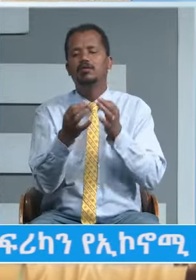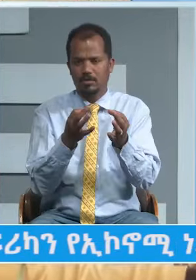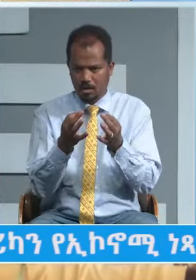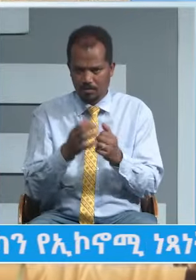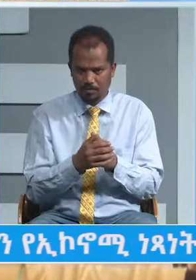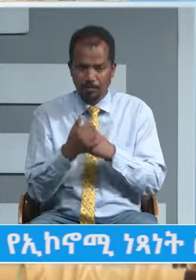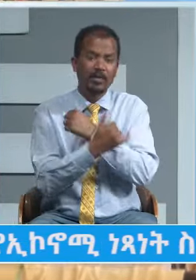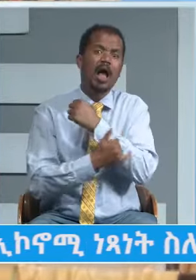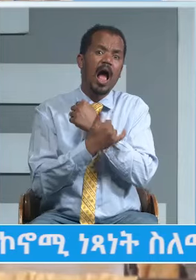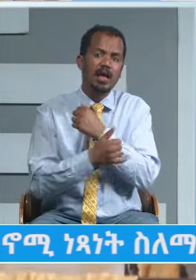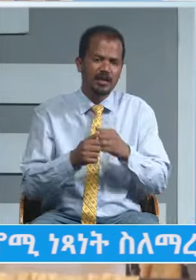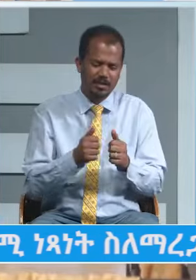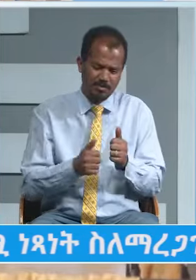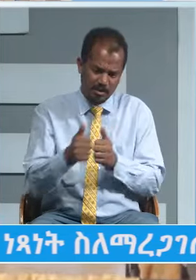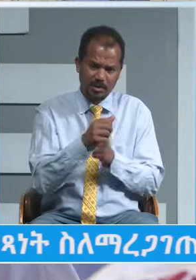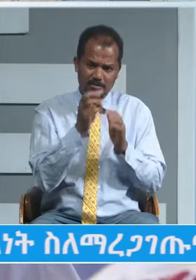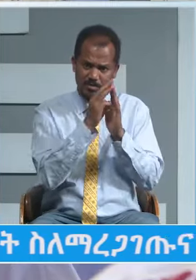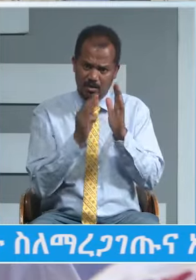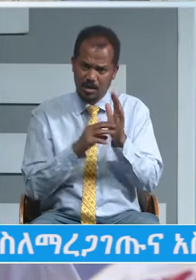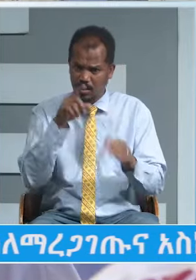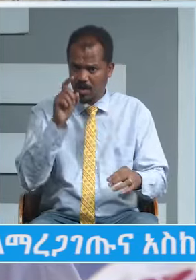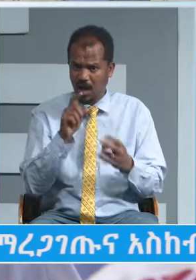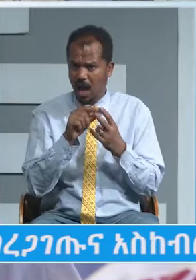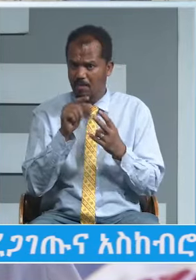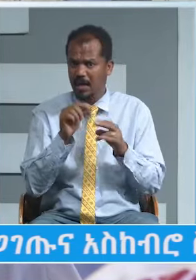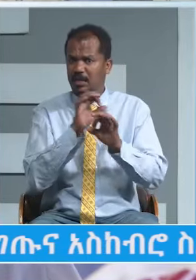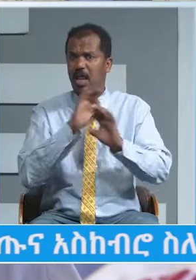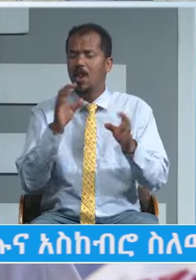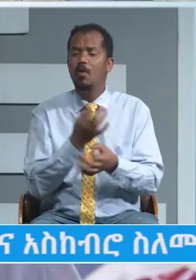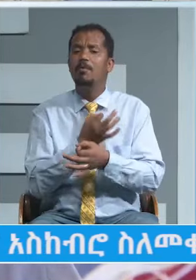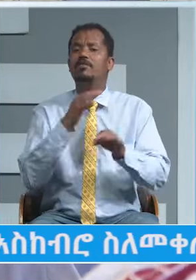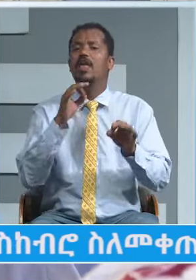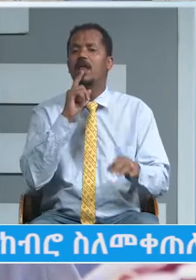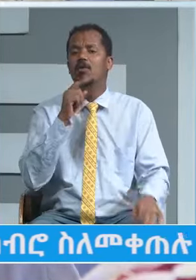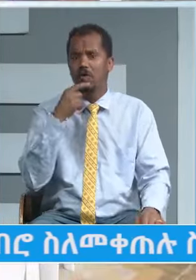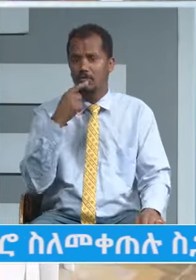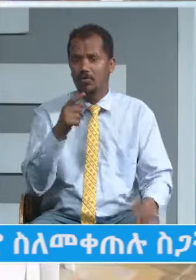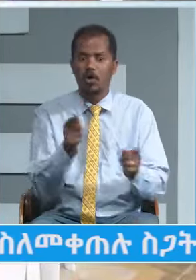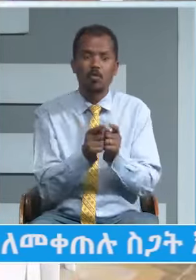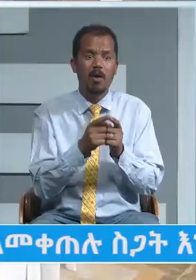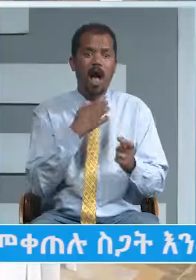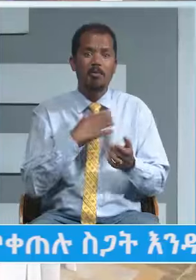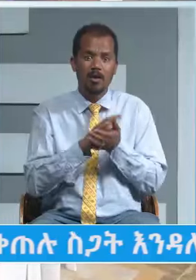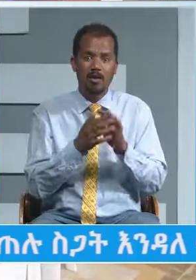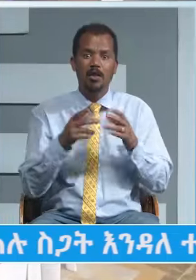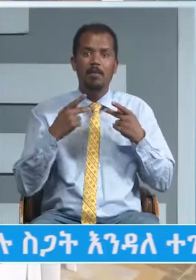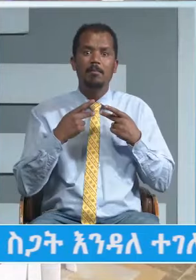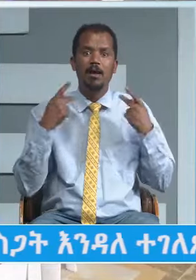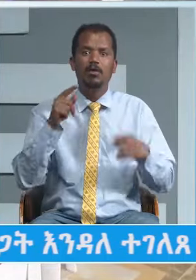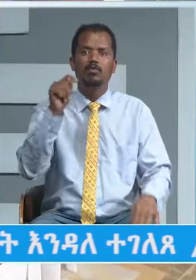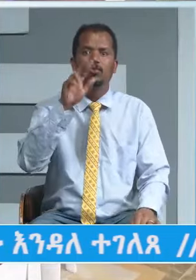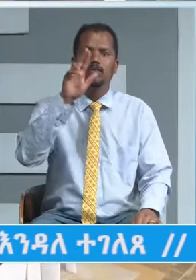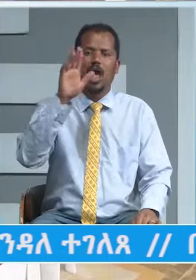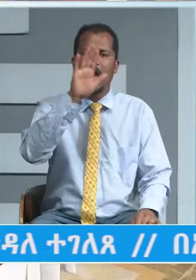ለኢሳት ገልጿል። ሀገርን የሚያስቀድም ስርዓት መዘርጋት አማራጭ የሌለው መፍትሄ መሆኑን የሚገልጹት የጉባኤው አባል የሆኑት